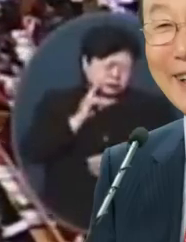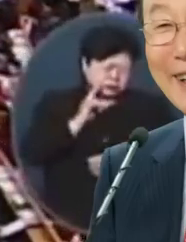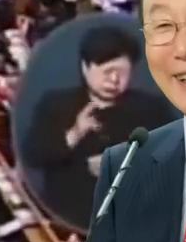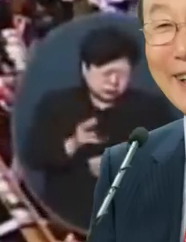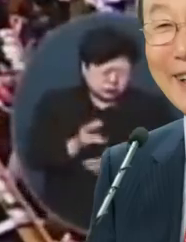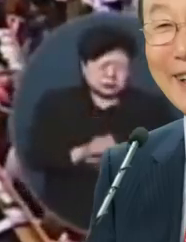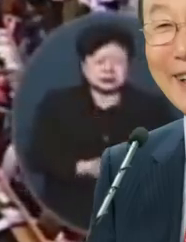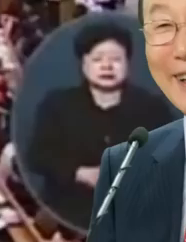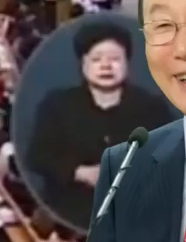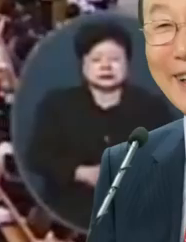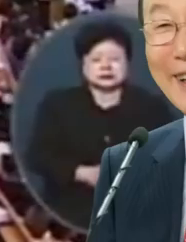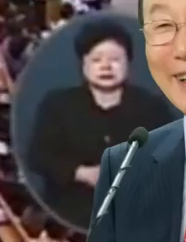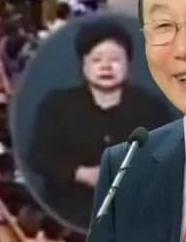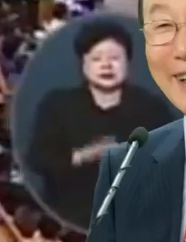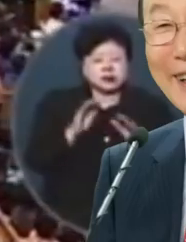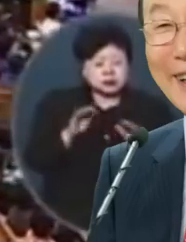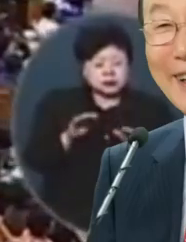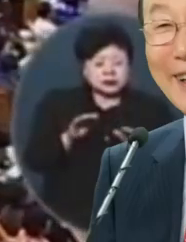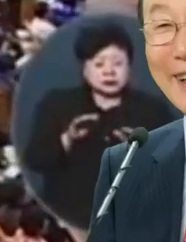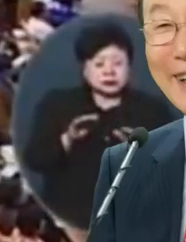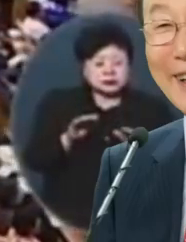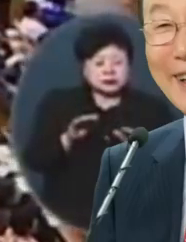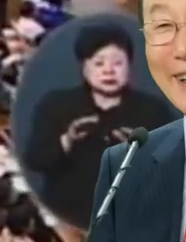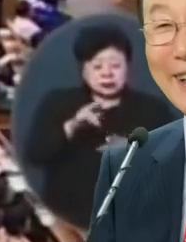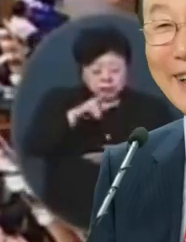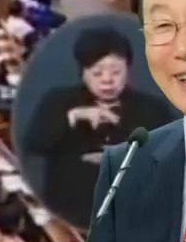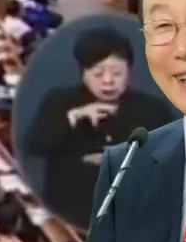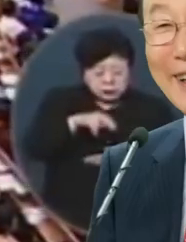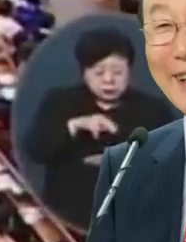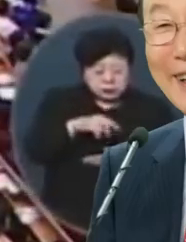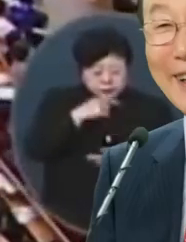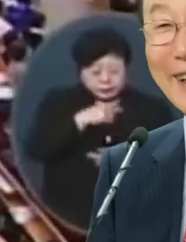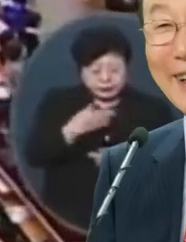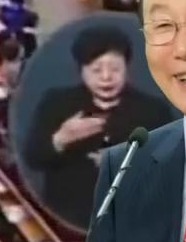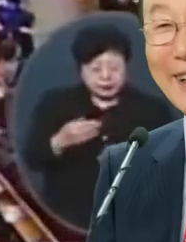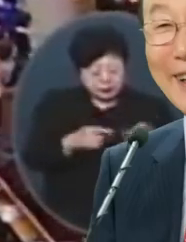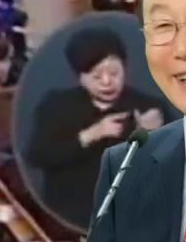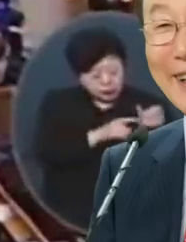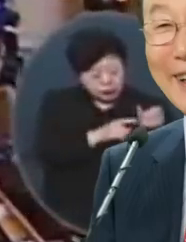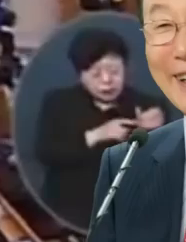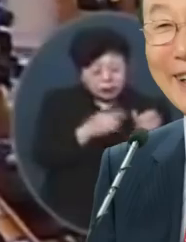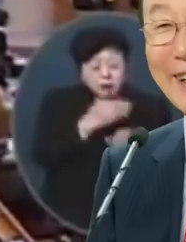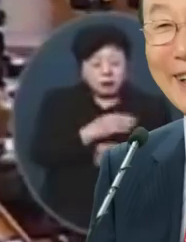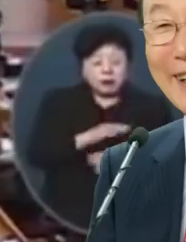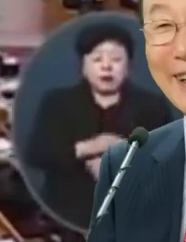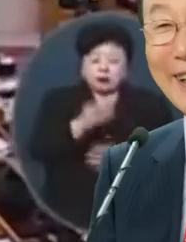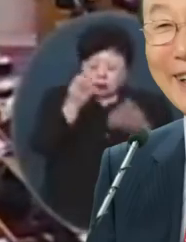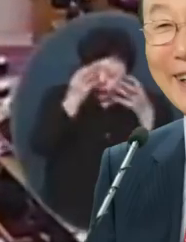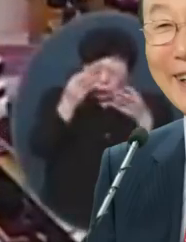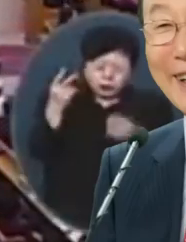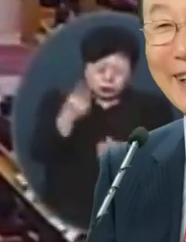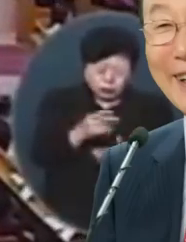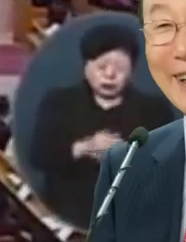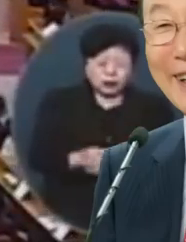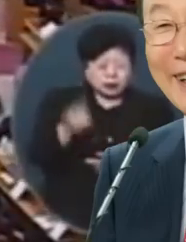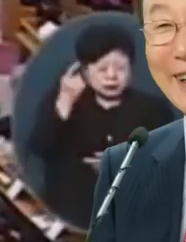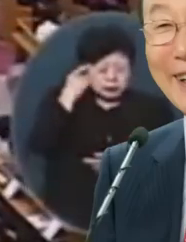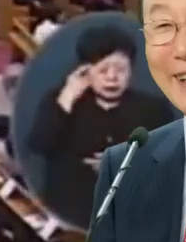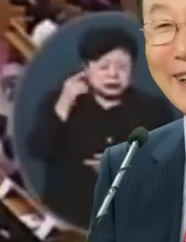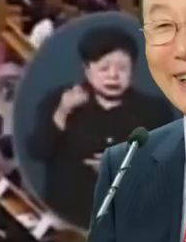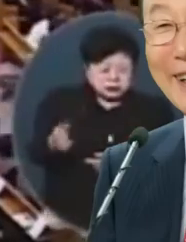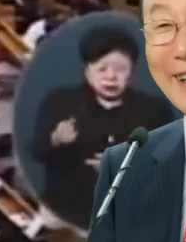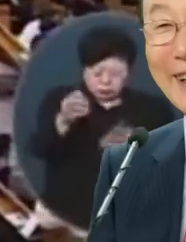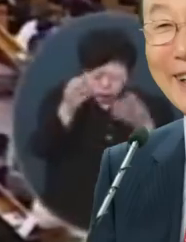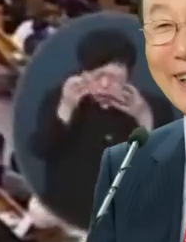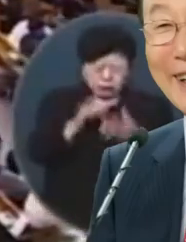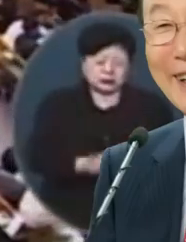수가 없었습니다. 오늘 본문의 혈루병에 걸린 여인은 육체적 고통뿐 아니라 정신적